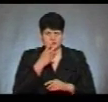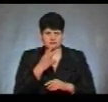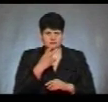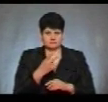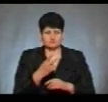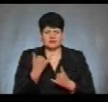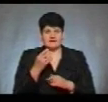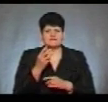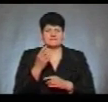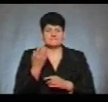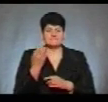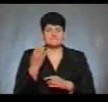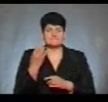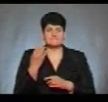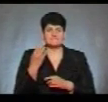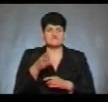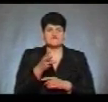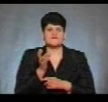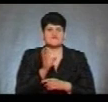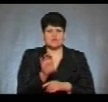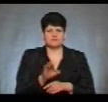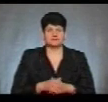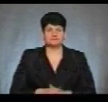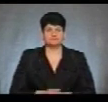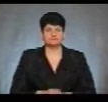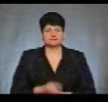переглянути відеоматеріал. В нас є графіка.